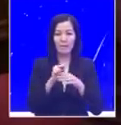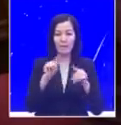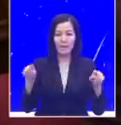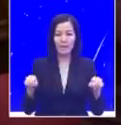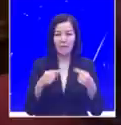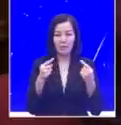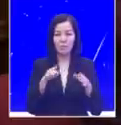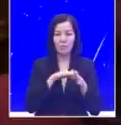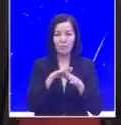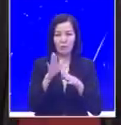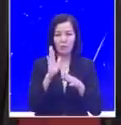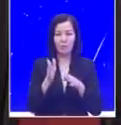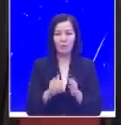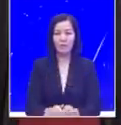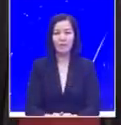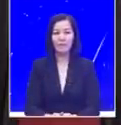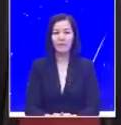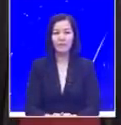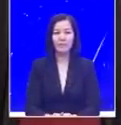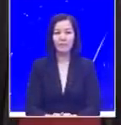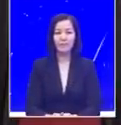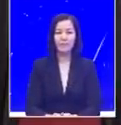жөндеу жұмыстары жасалынады.